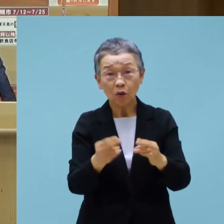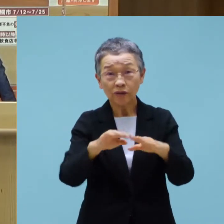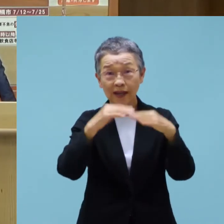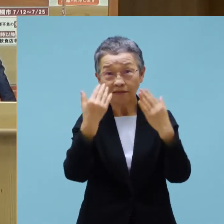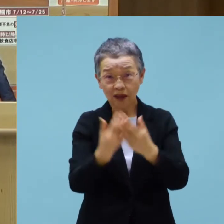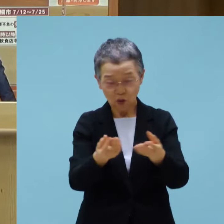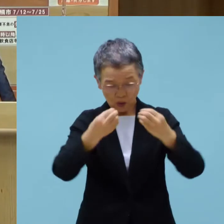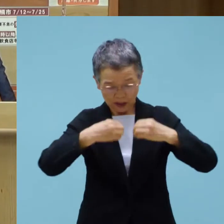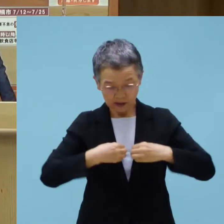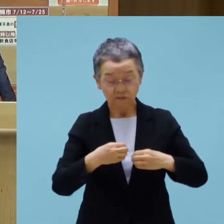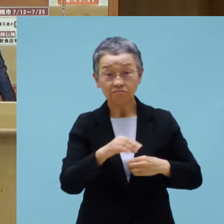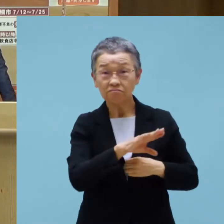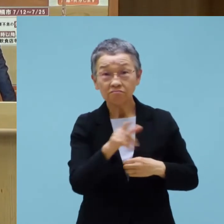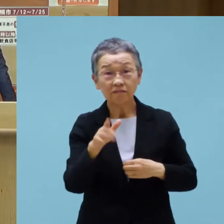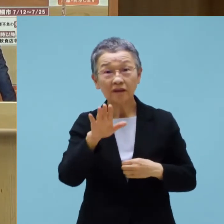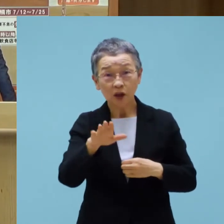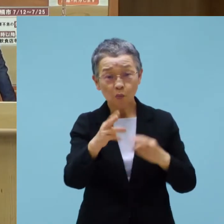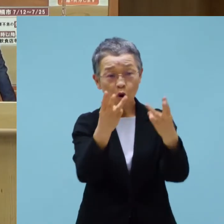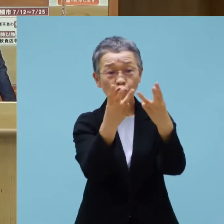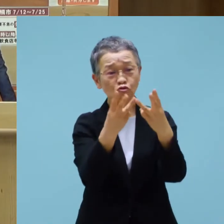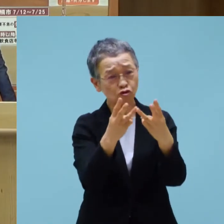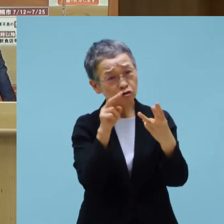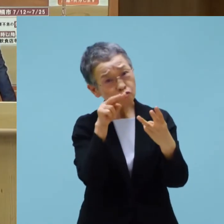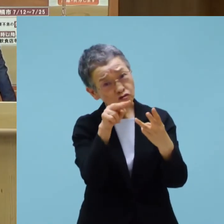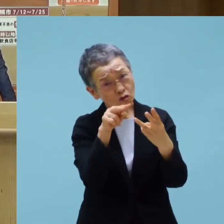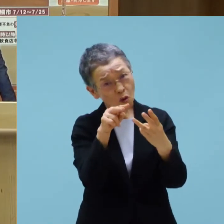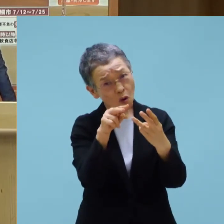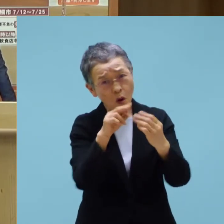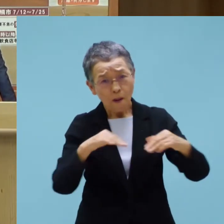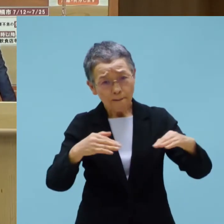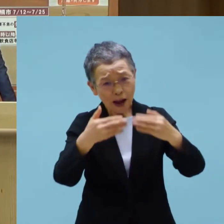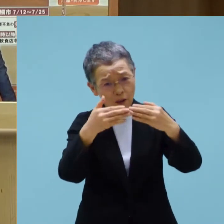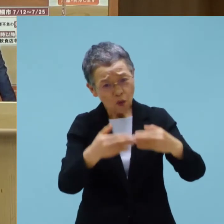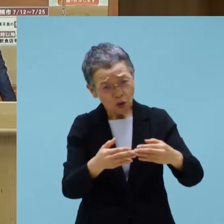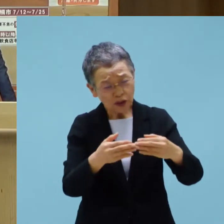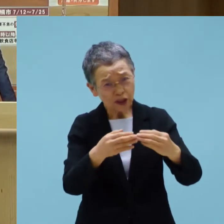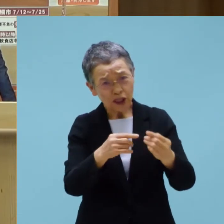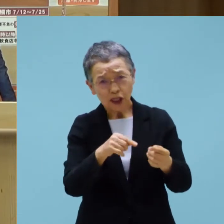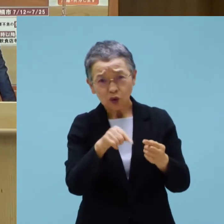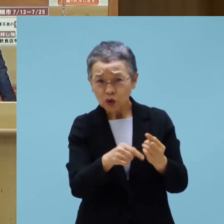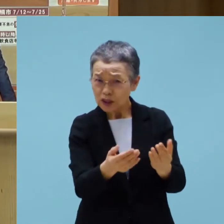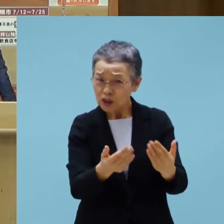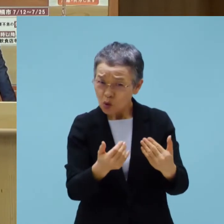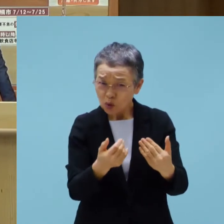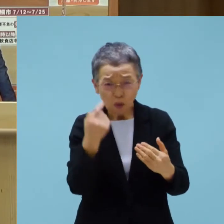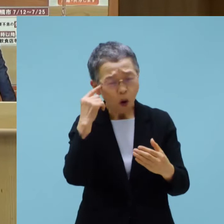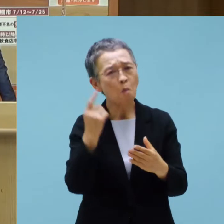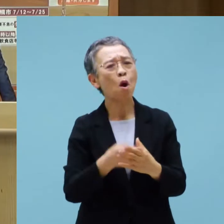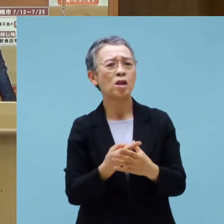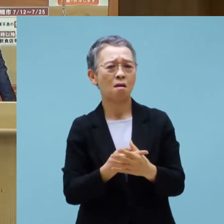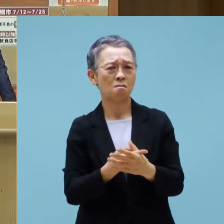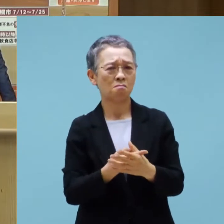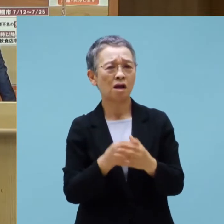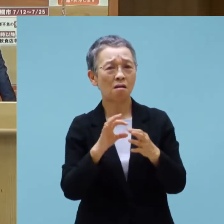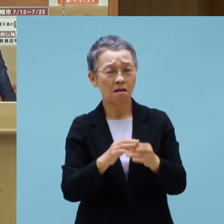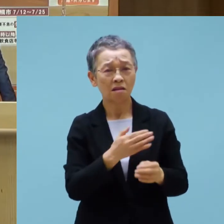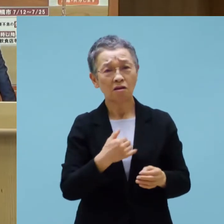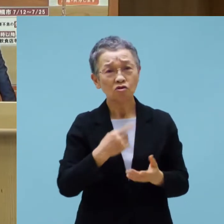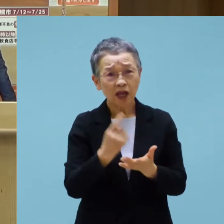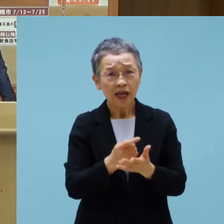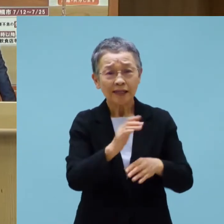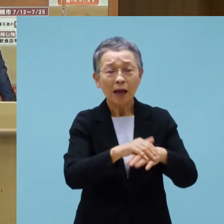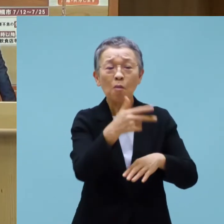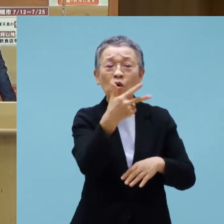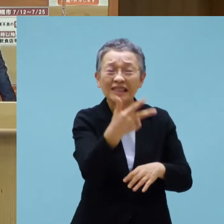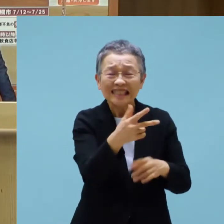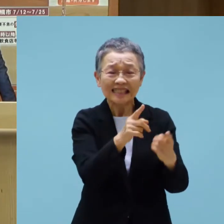が、数字を見る限りではまん延防止措置が必要だとは見えないというふうに発言されていました。まあ、知事ができるだけ早く札幌市に対して適用したいという思い